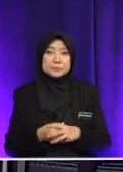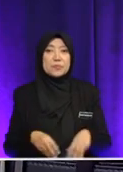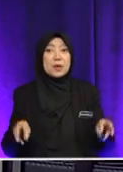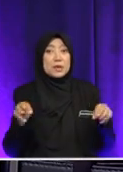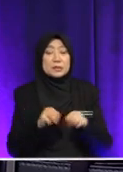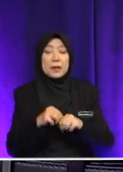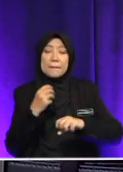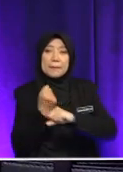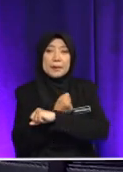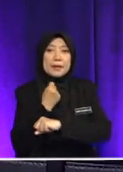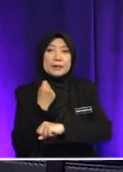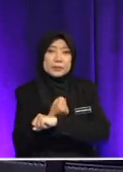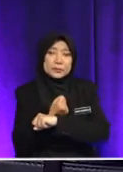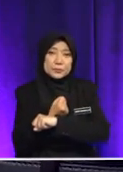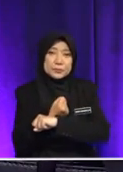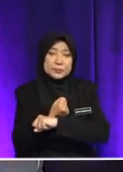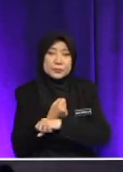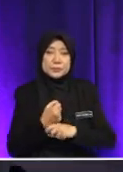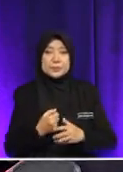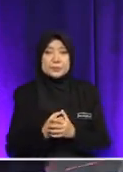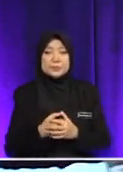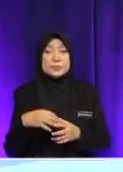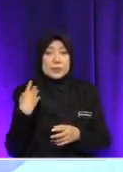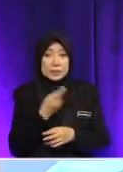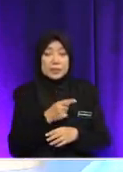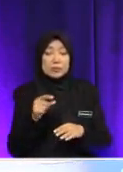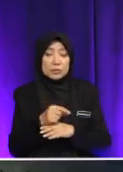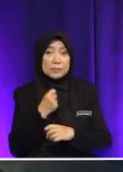Mbah batu kan kalau konkrit yang dipukutik